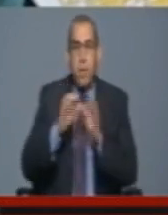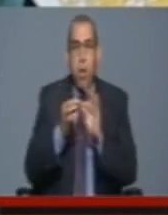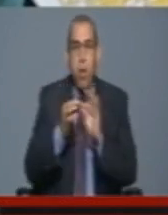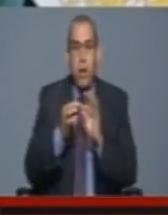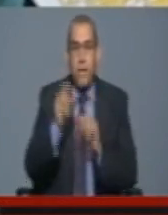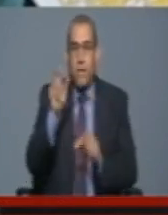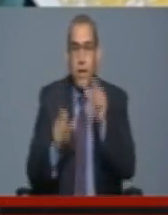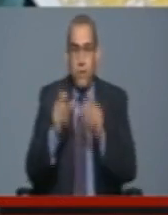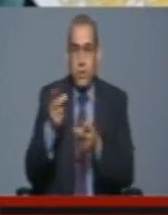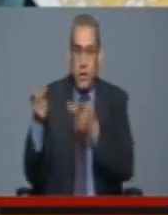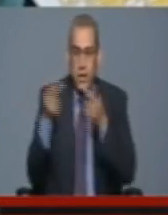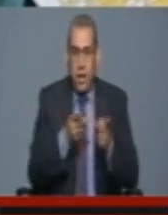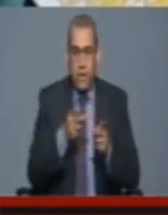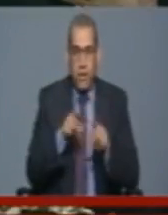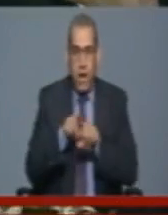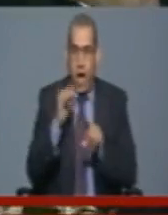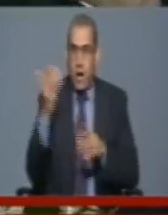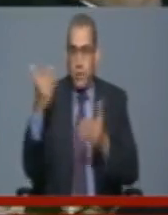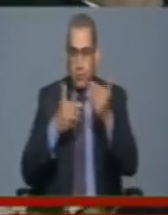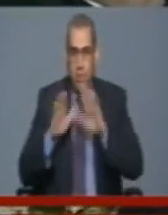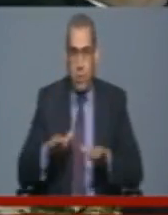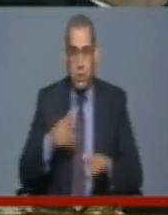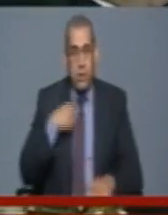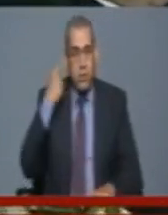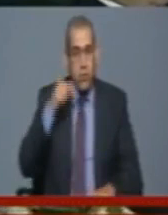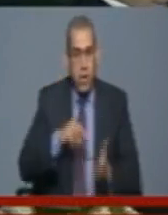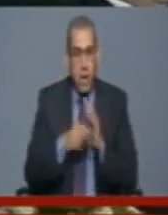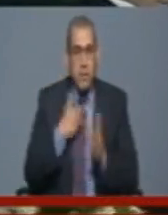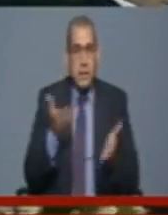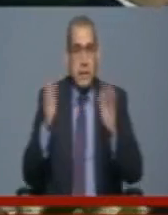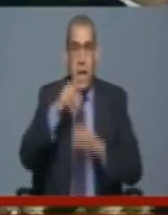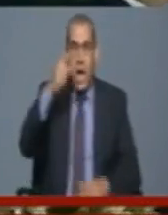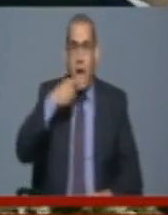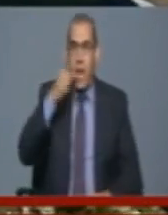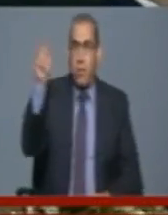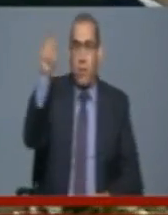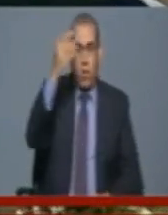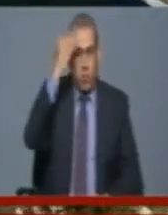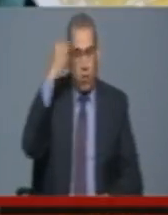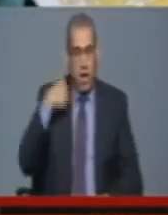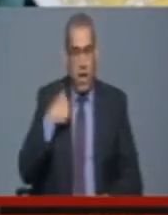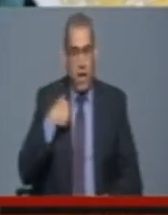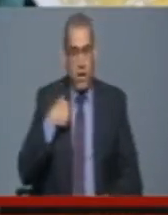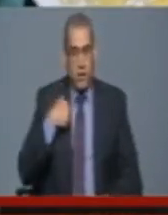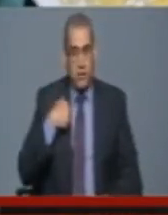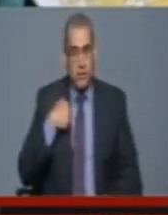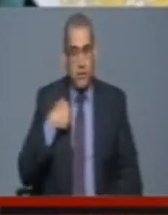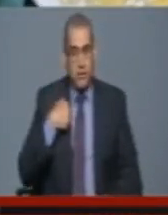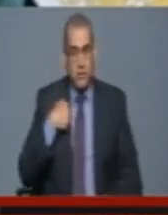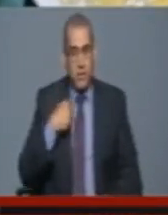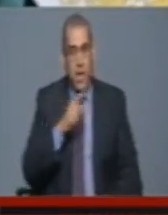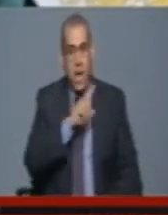الضيوف، يعني ما حدش يقدر يزايد علينا ويقول إن إحنا لما بنقول لن